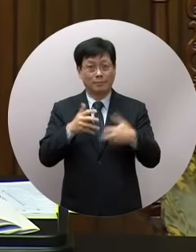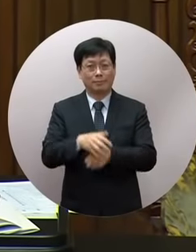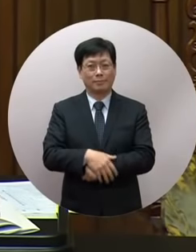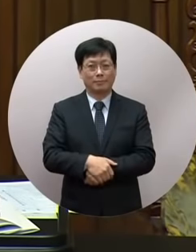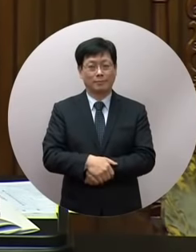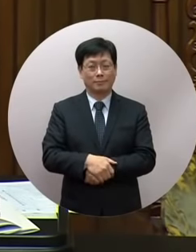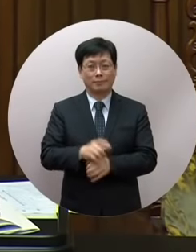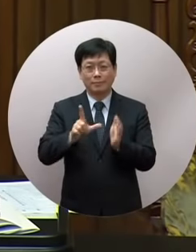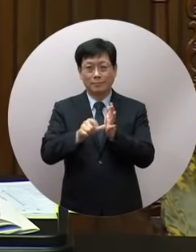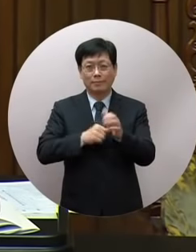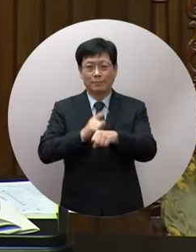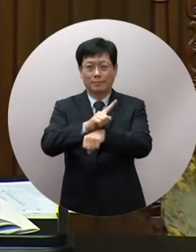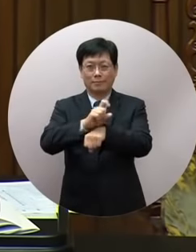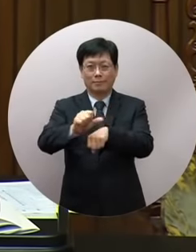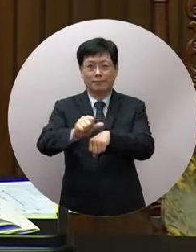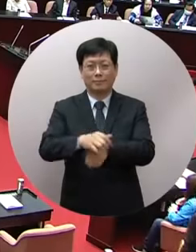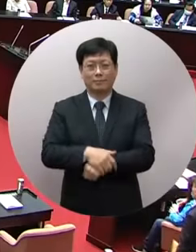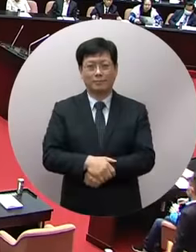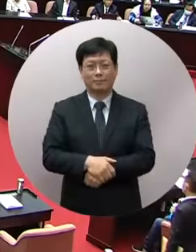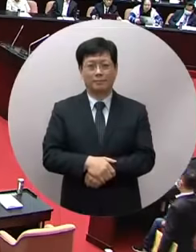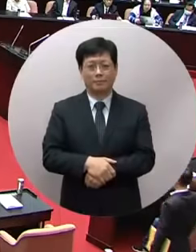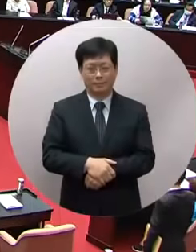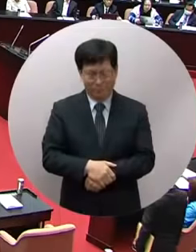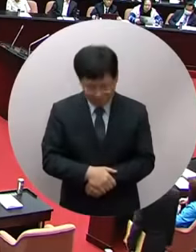询，询答时间15分钟。